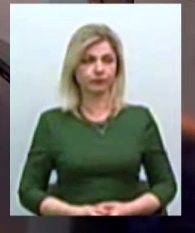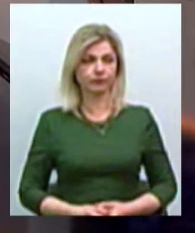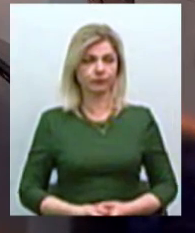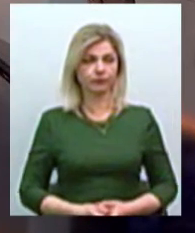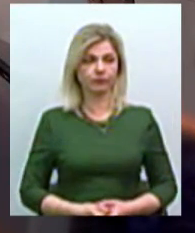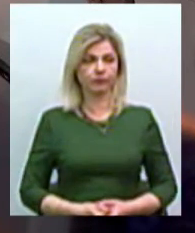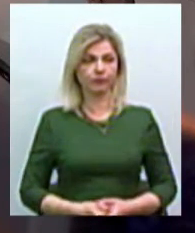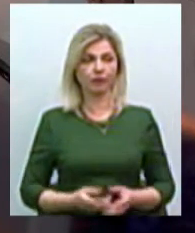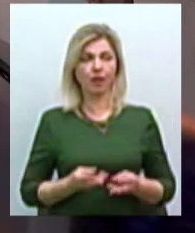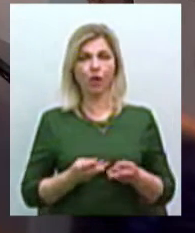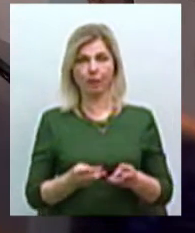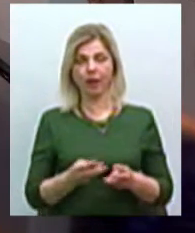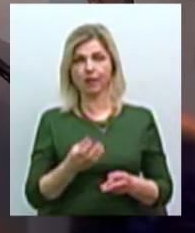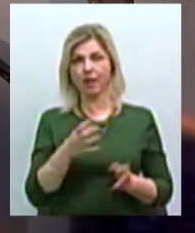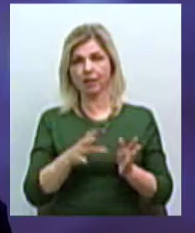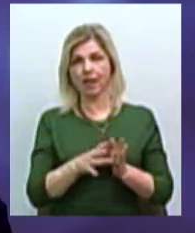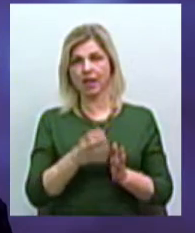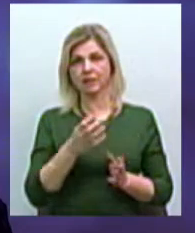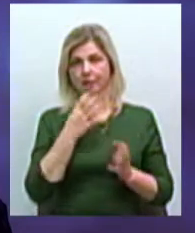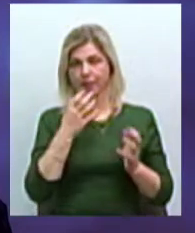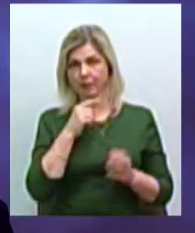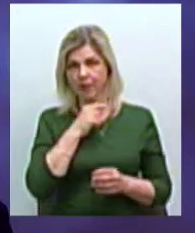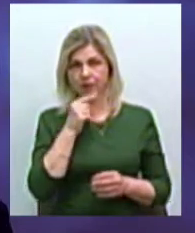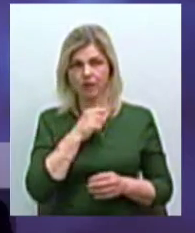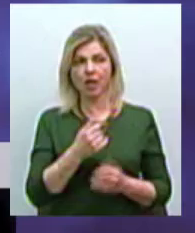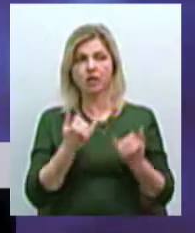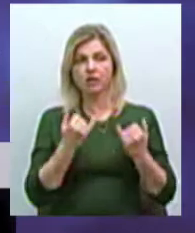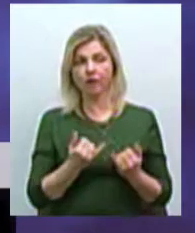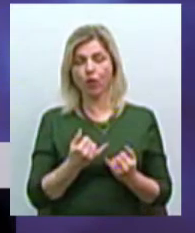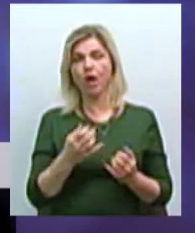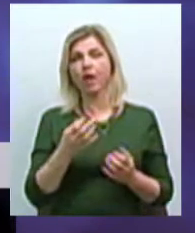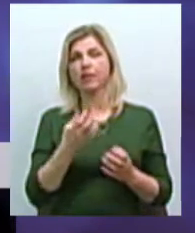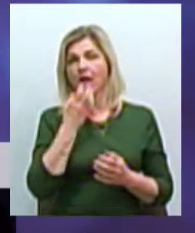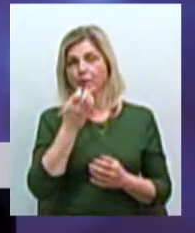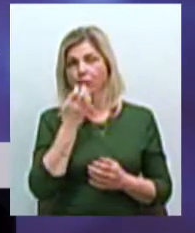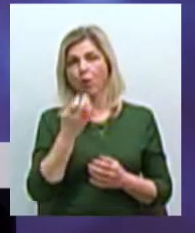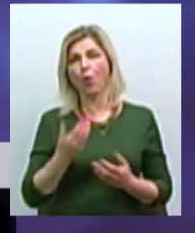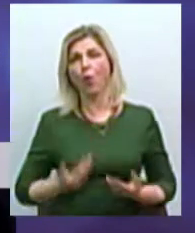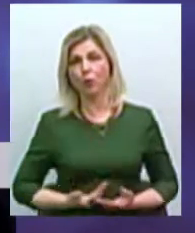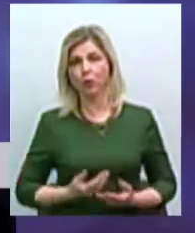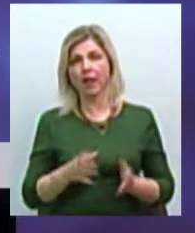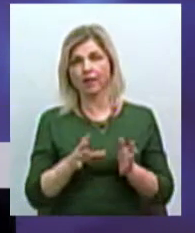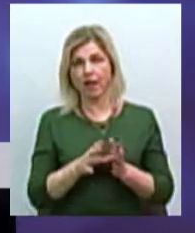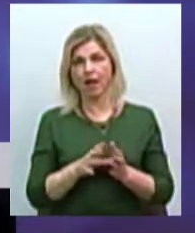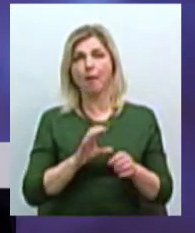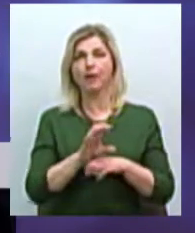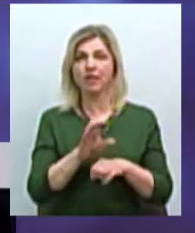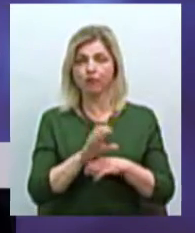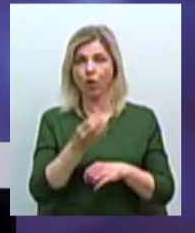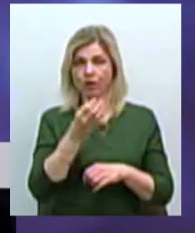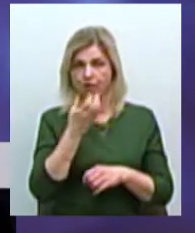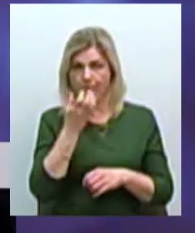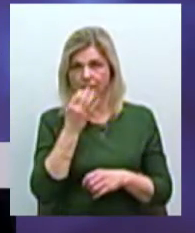отоплению, энергосбережению. У нас сегодня Теплокоммунэнерго занимается производством тепла и транспортировкой